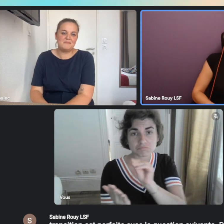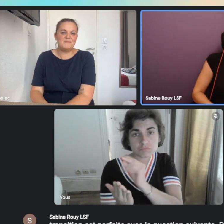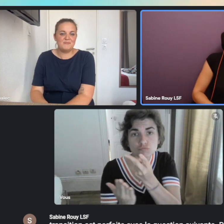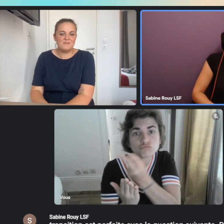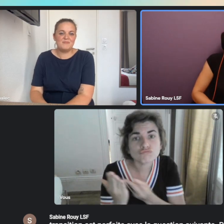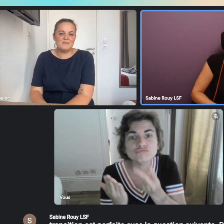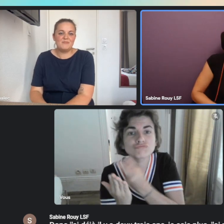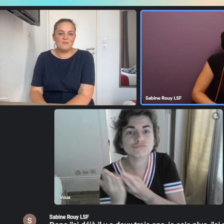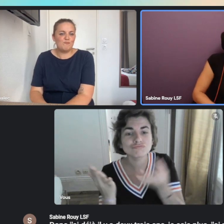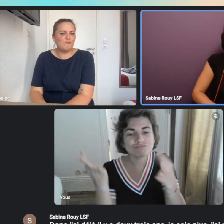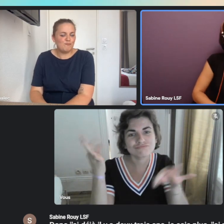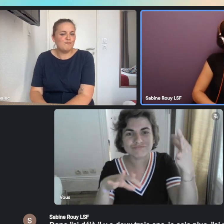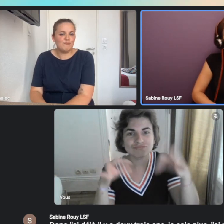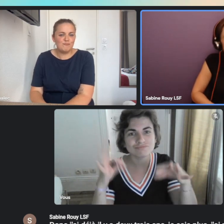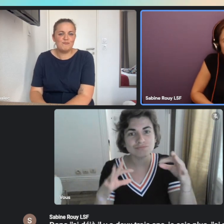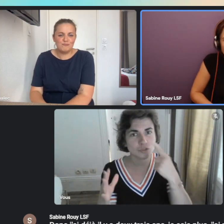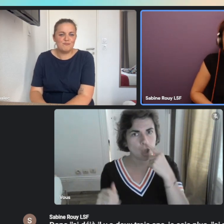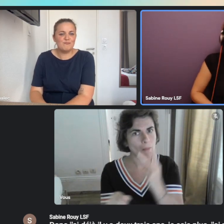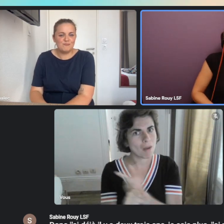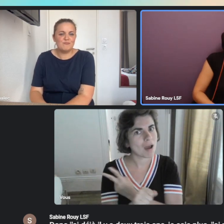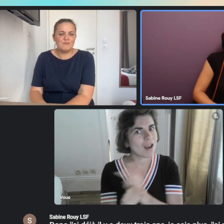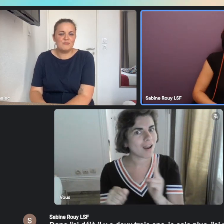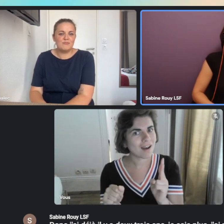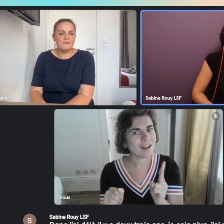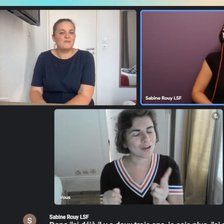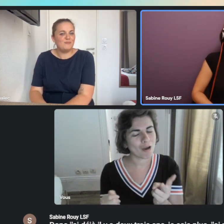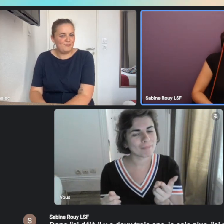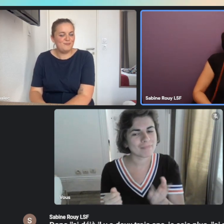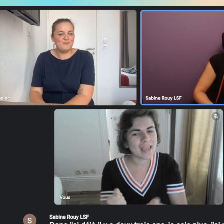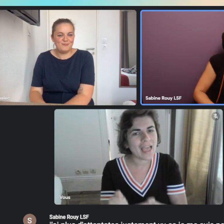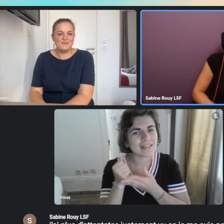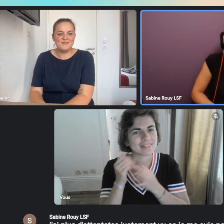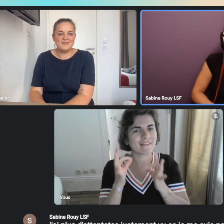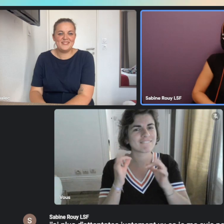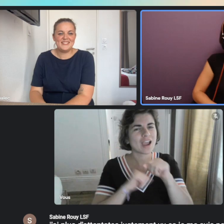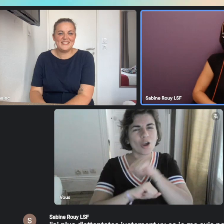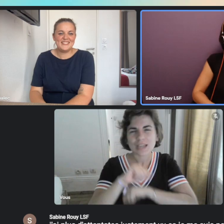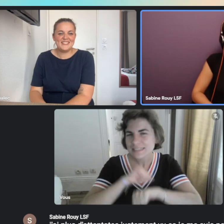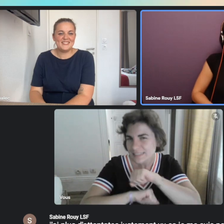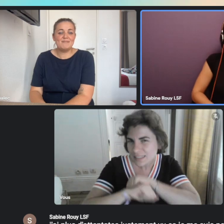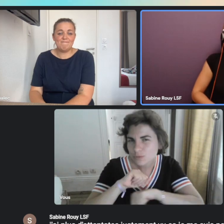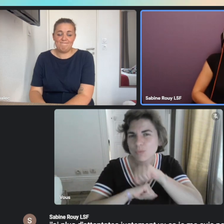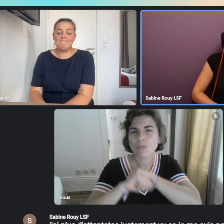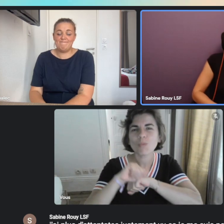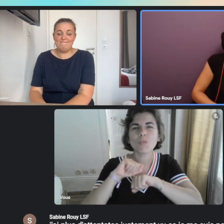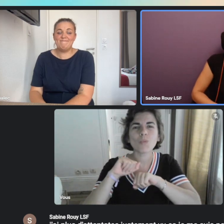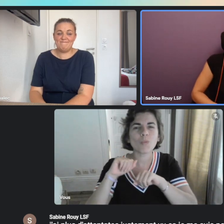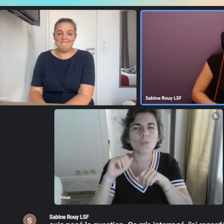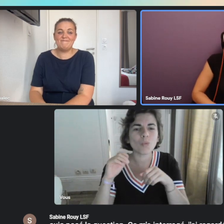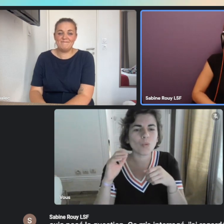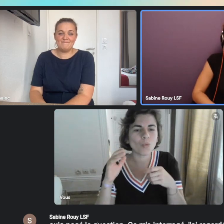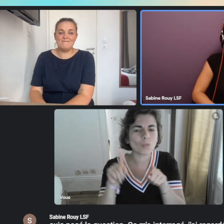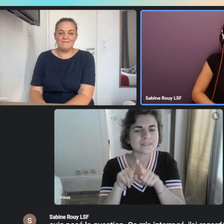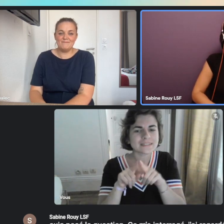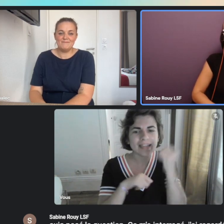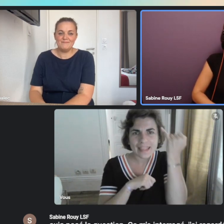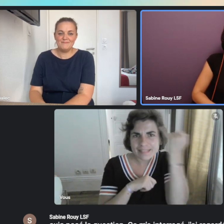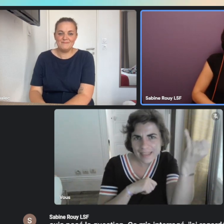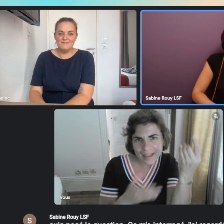ça. Je me suis dit: «Tiens, je vais essayer de faire des dessins, de faire un peu de créativité». C'était pas mal, ça m'a aidé justement au niveau